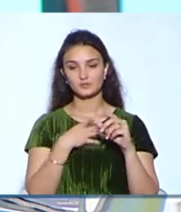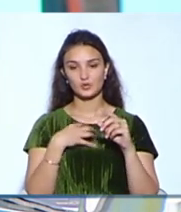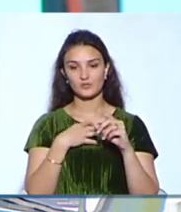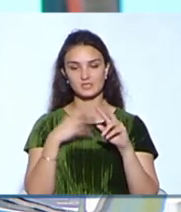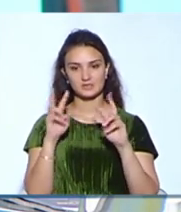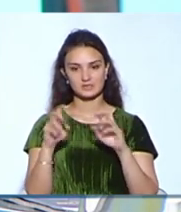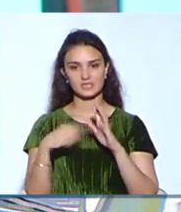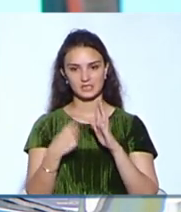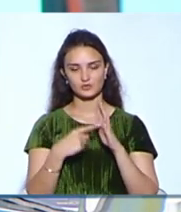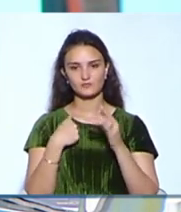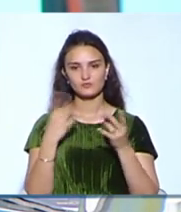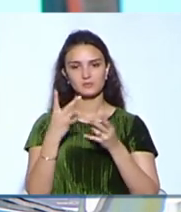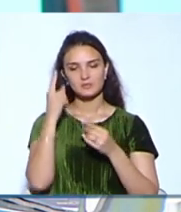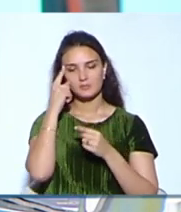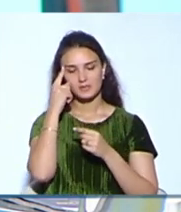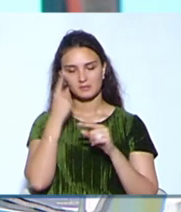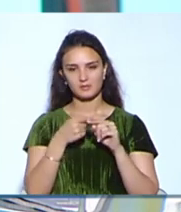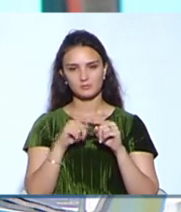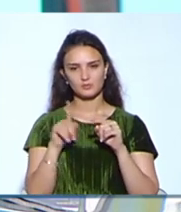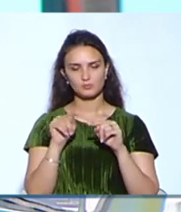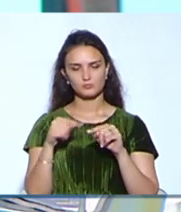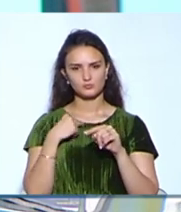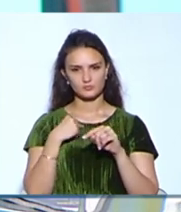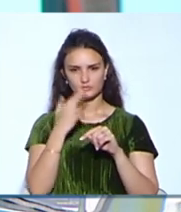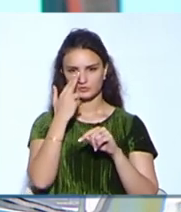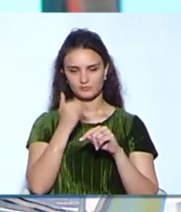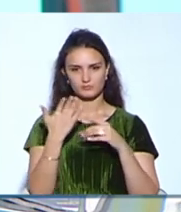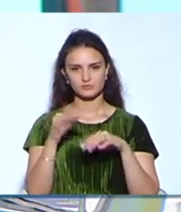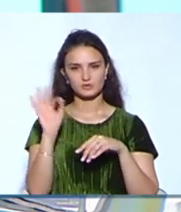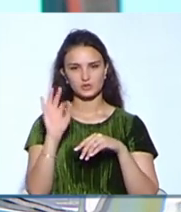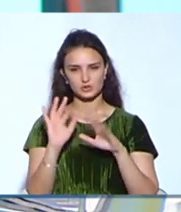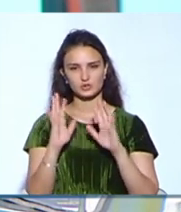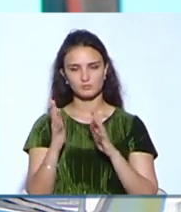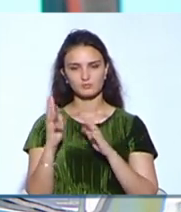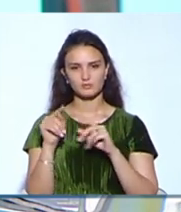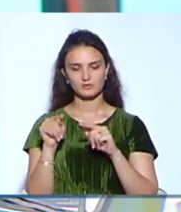საკითხი, რომელზედაც გვჭირდება დაფიქრება, იმიტომ რომ ჩვენ შევეჩვიეთ ხშირ შემთხვევაში